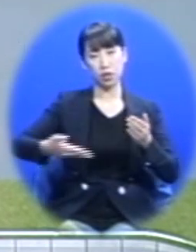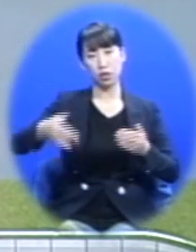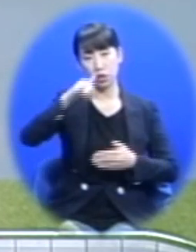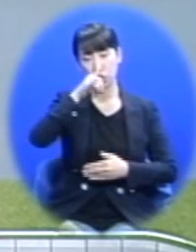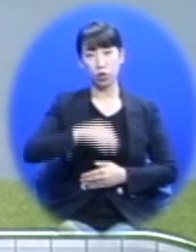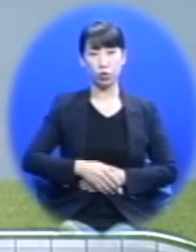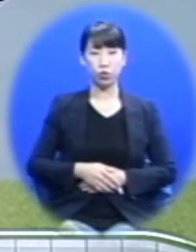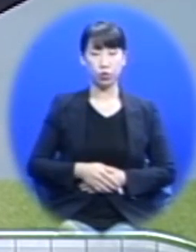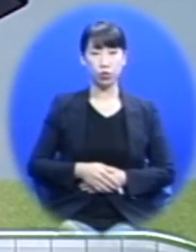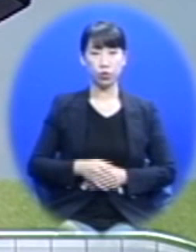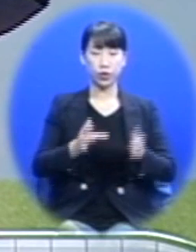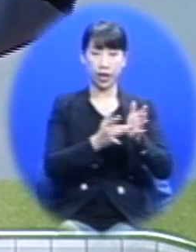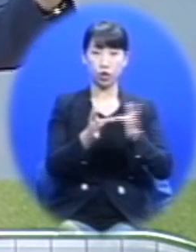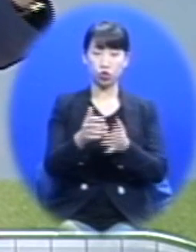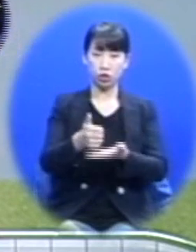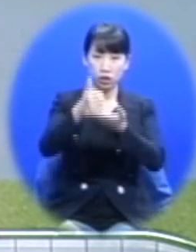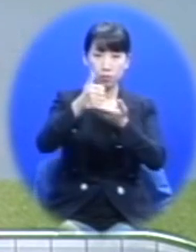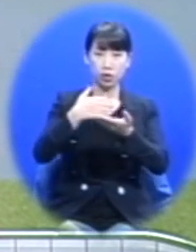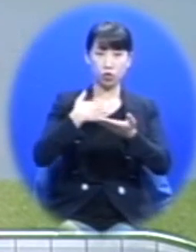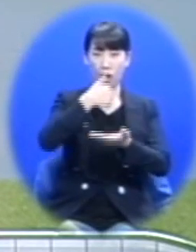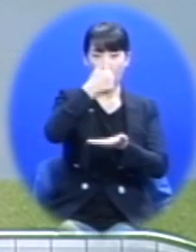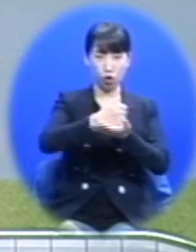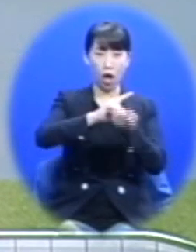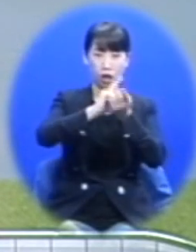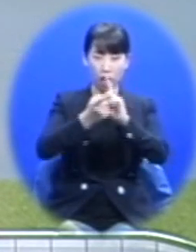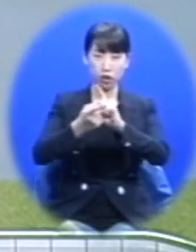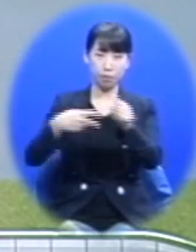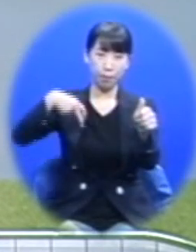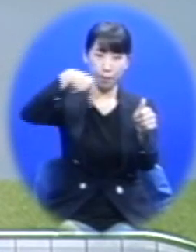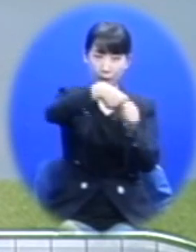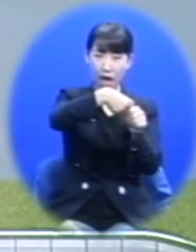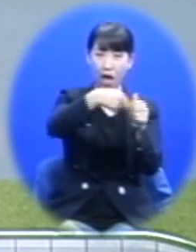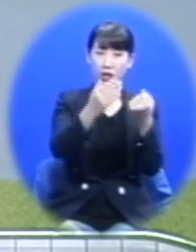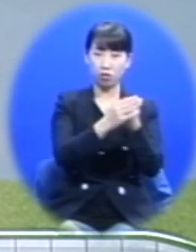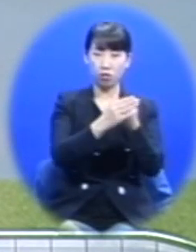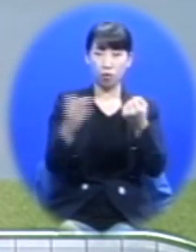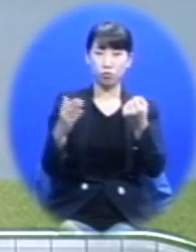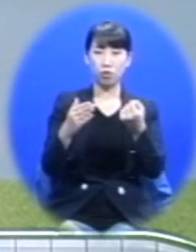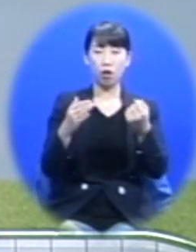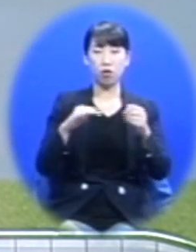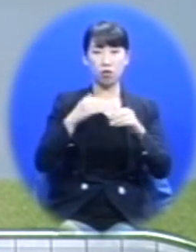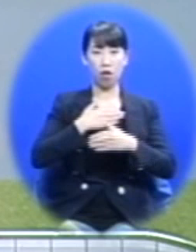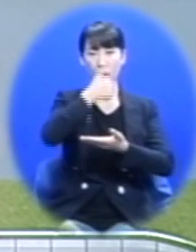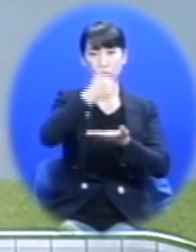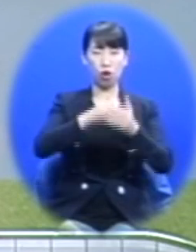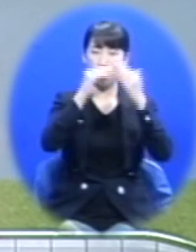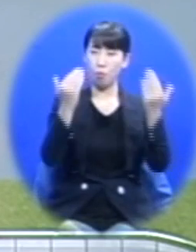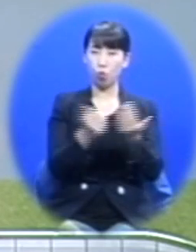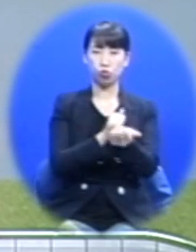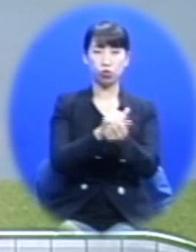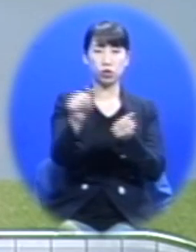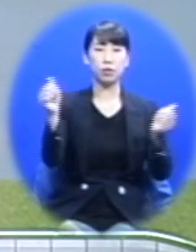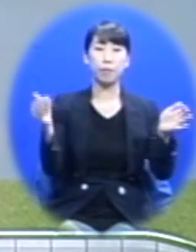예수님이 십자가에 피 흘려주셨기에 내 모든 죄가 사함을 받았다는 게 내 마음의 믿음이에요. 분명히 내 마음속에 있는